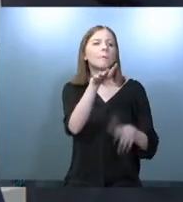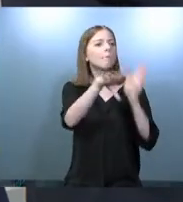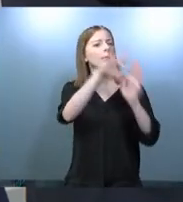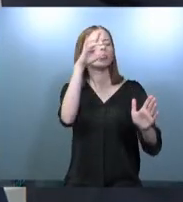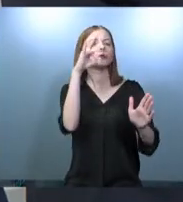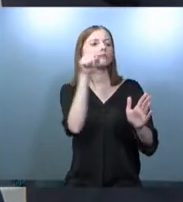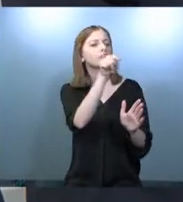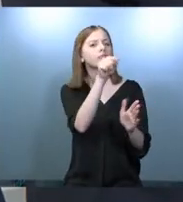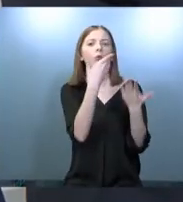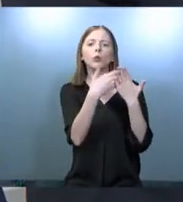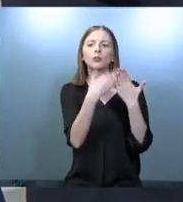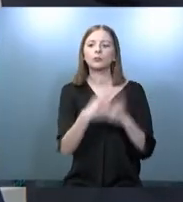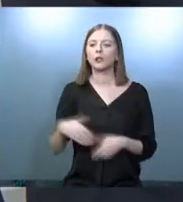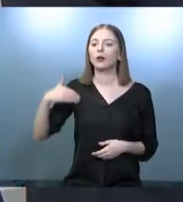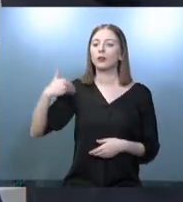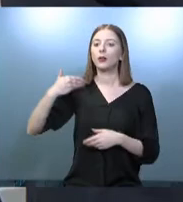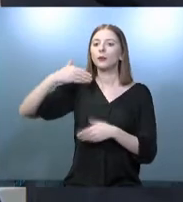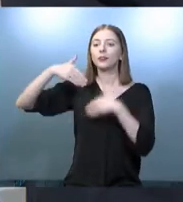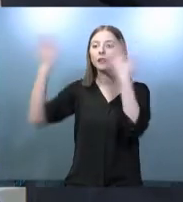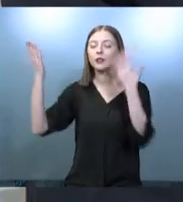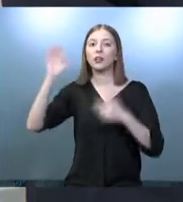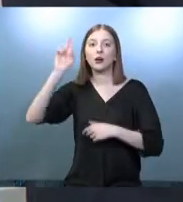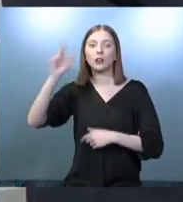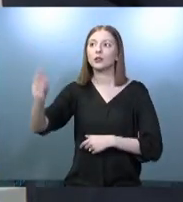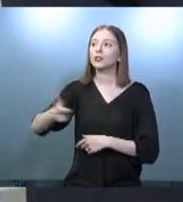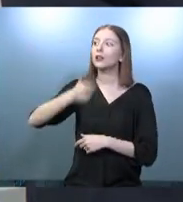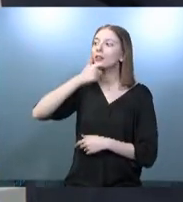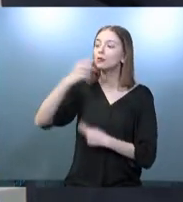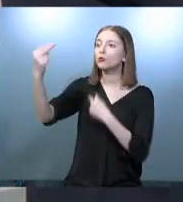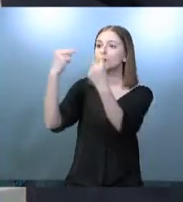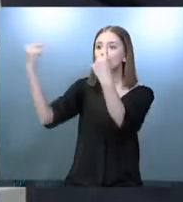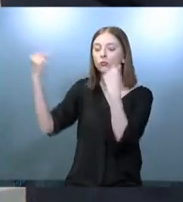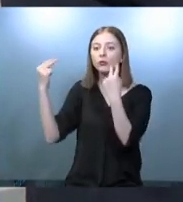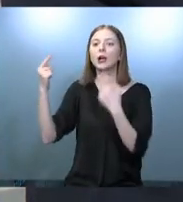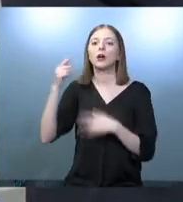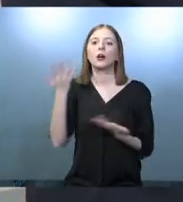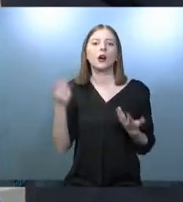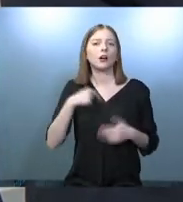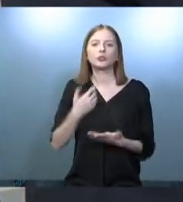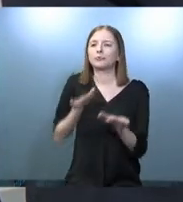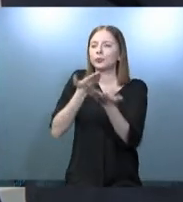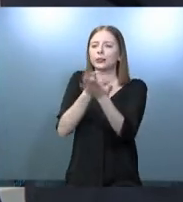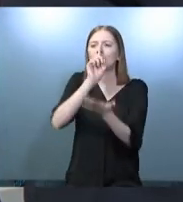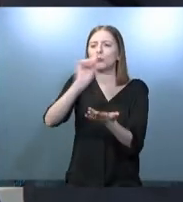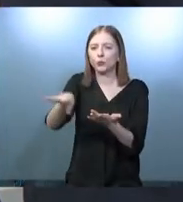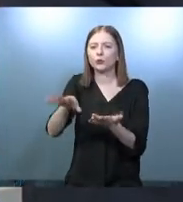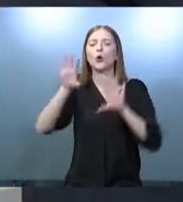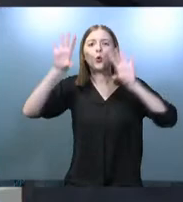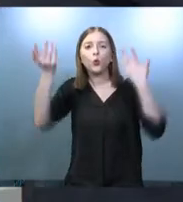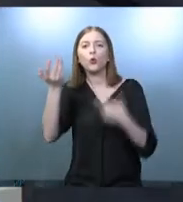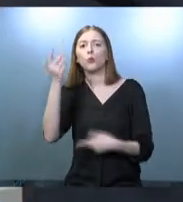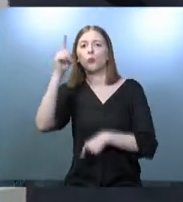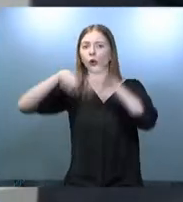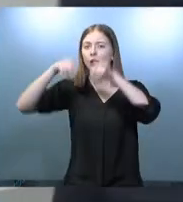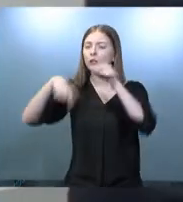jūs? Labą dieną, mėly kėdainiečiai, kurie stebite. Savęs tikrai nepristatinėsiu, kas domisi politika, kas iš vis domisi šiandien